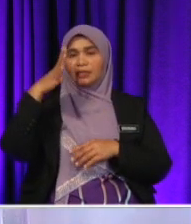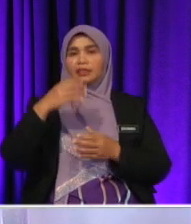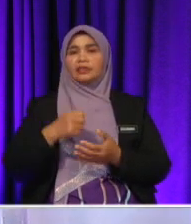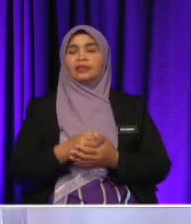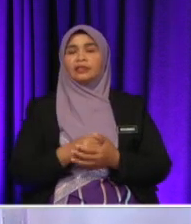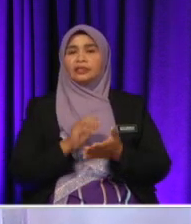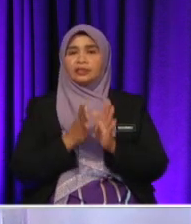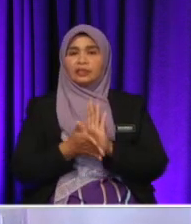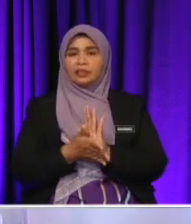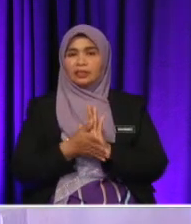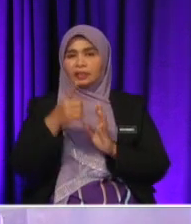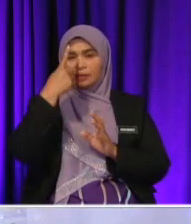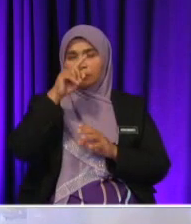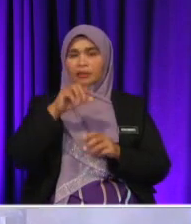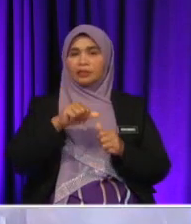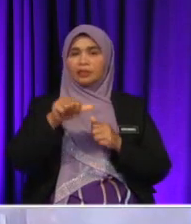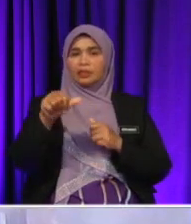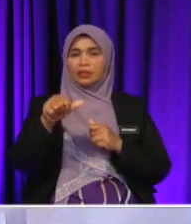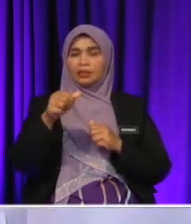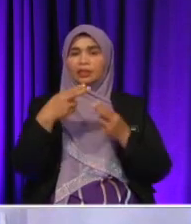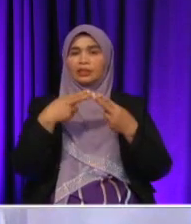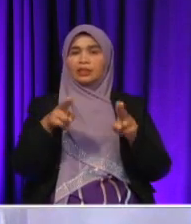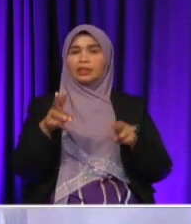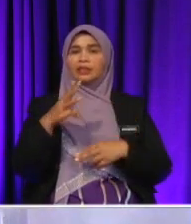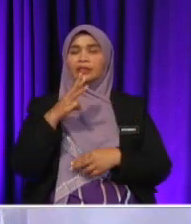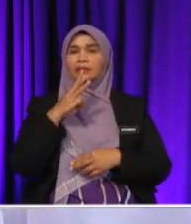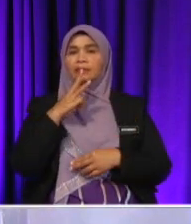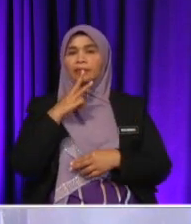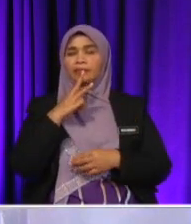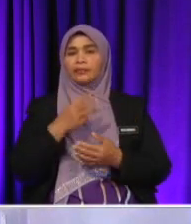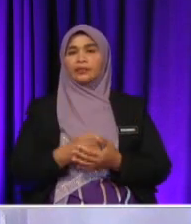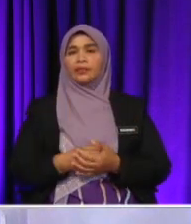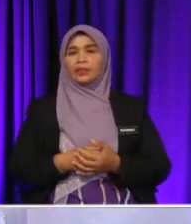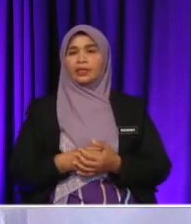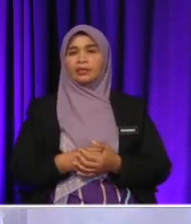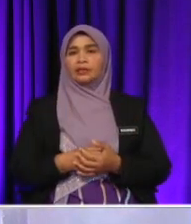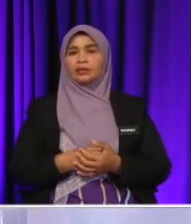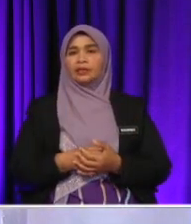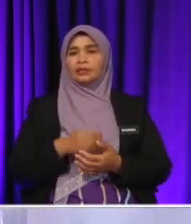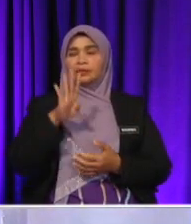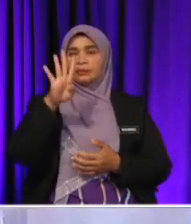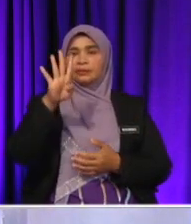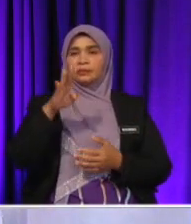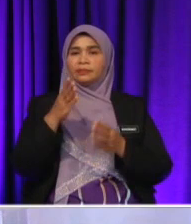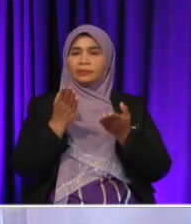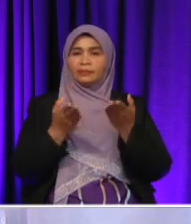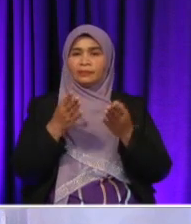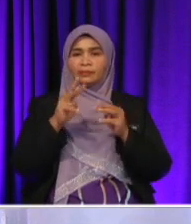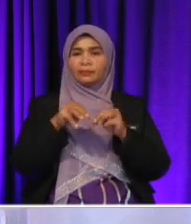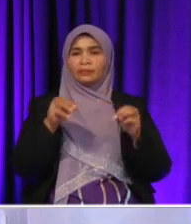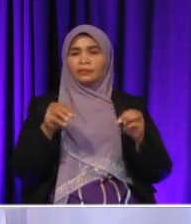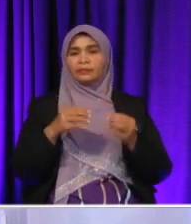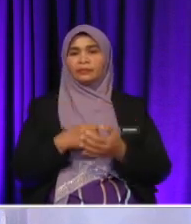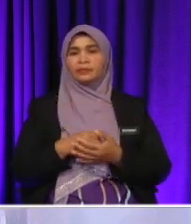ah jadi untuk mengelakkan kehilangan air oke yang keempat tuh mungkin murid-murid ketengok Ah